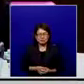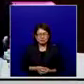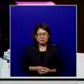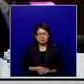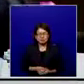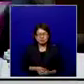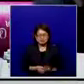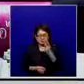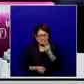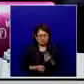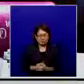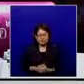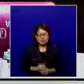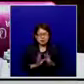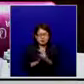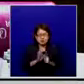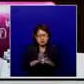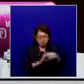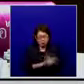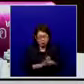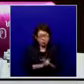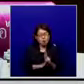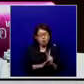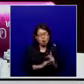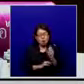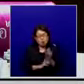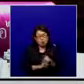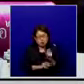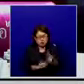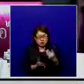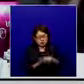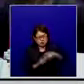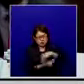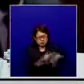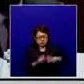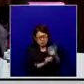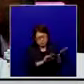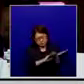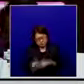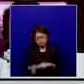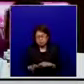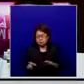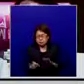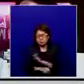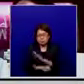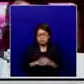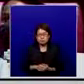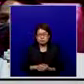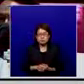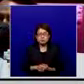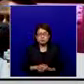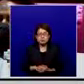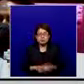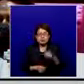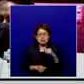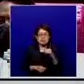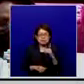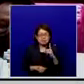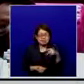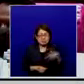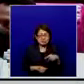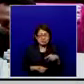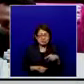ท่านดูนะครับพ.ร.ก.ฉุกเฉินทำเศรษฐกิจพังพินาศทั้งระบบเลย GDP ติดลบสูงสุดเป็นประวัติ